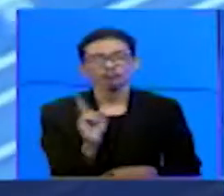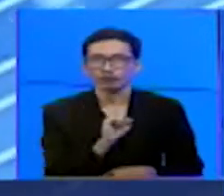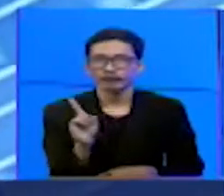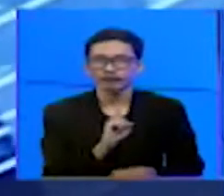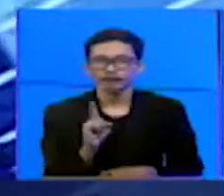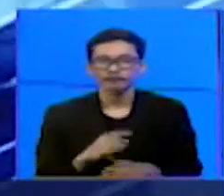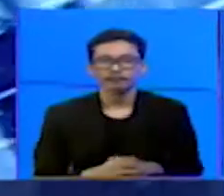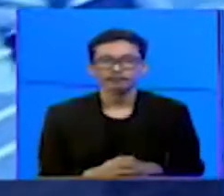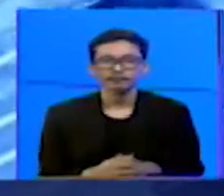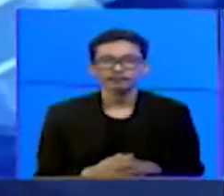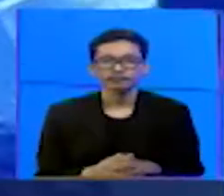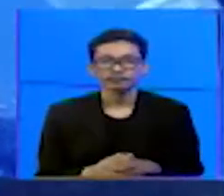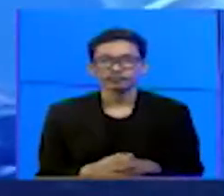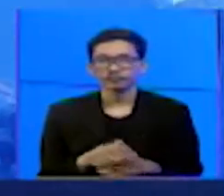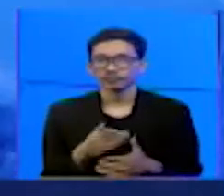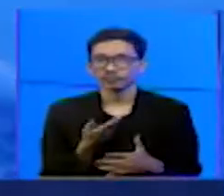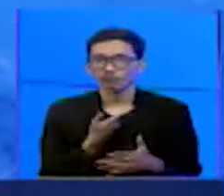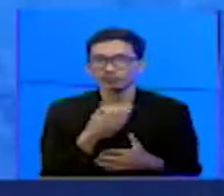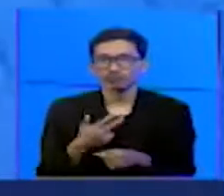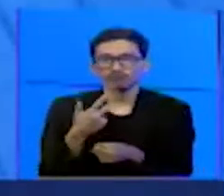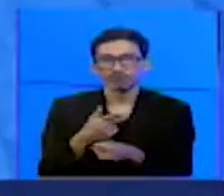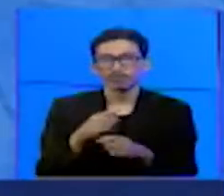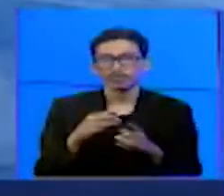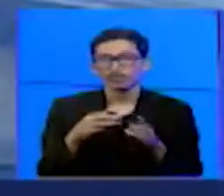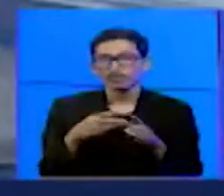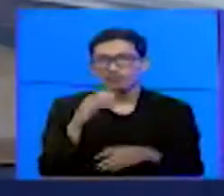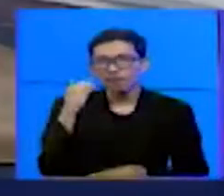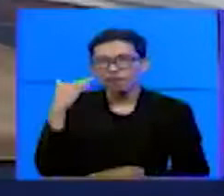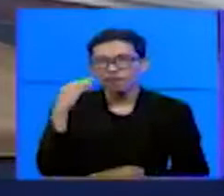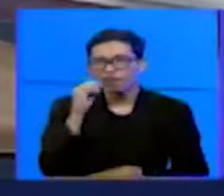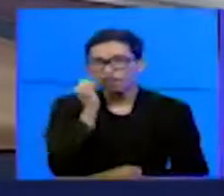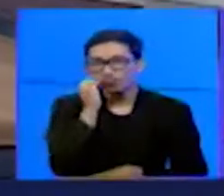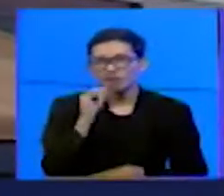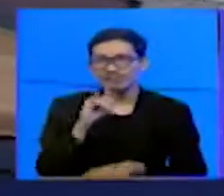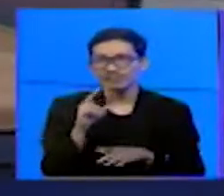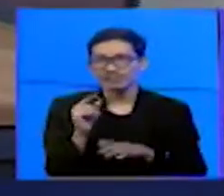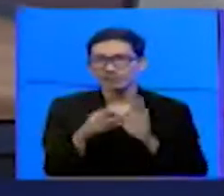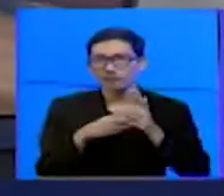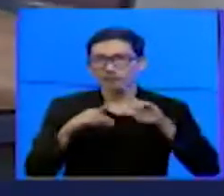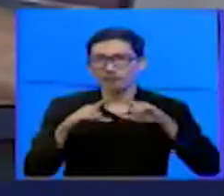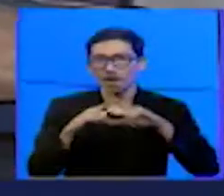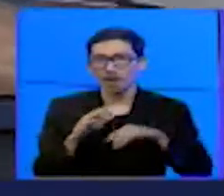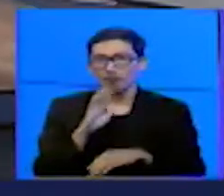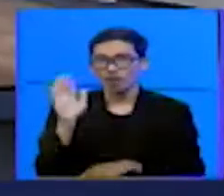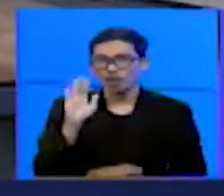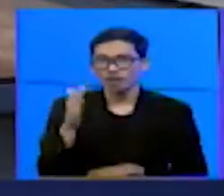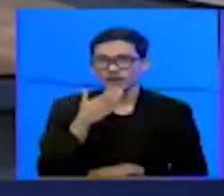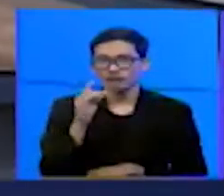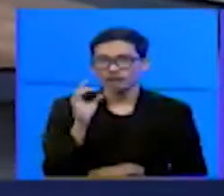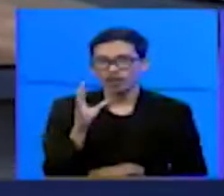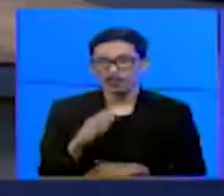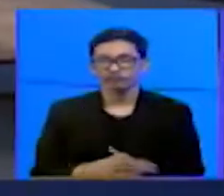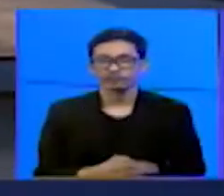Irma Gustiana, psikolog anak dan juga keluarga. Selamat siang, Mbak Irma. Apa kabar, Mbak Irma? Selamat siang, Mbak Ledi. Kabar